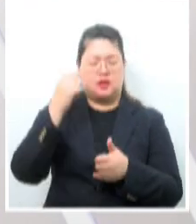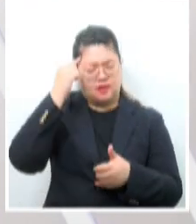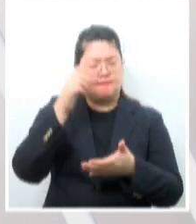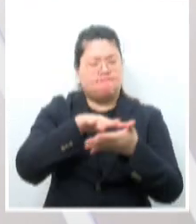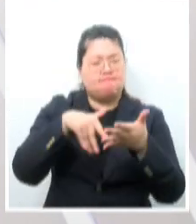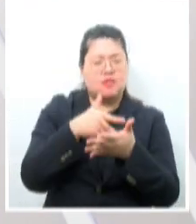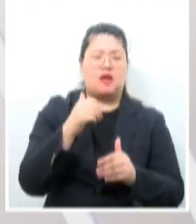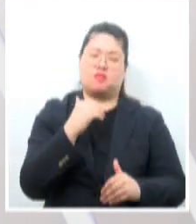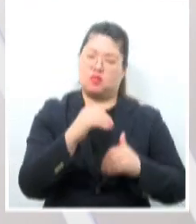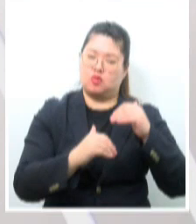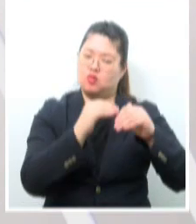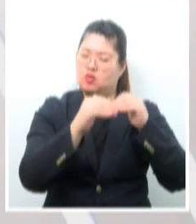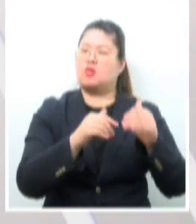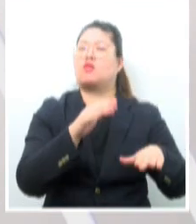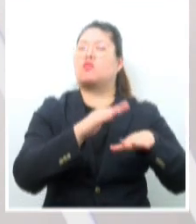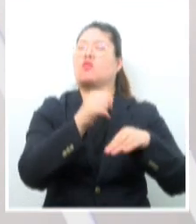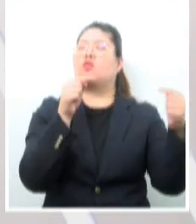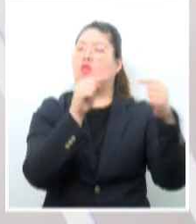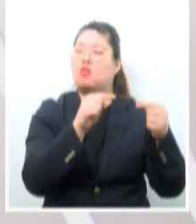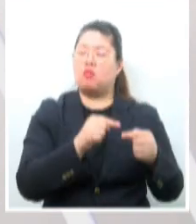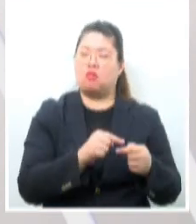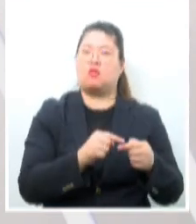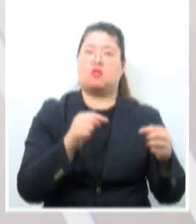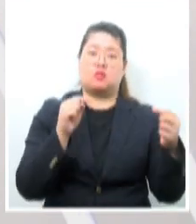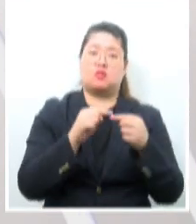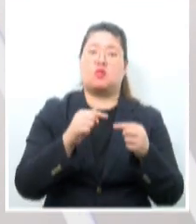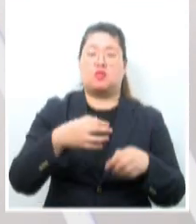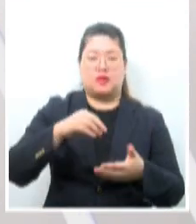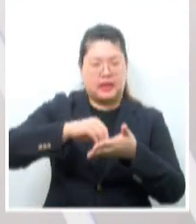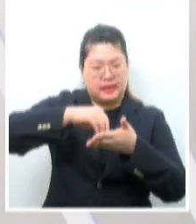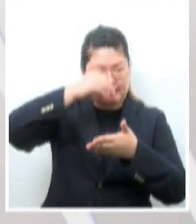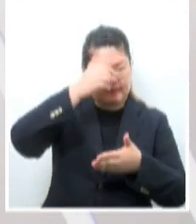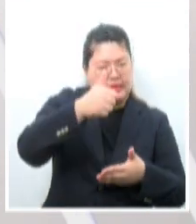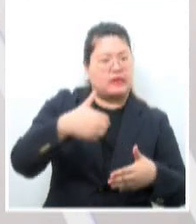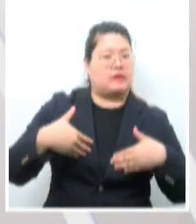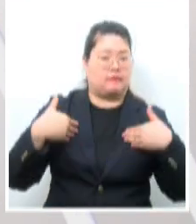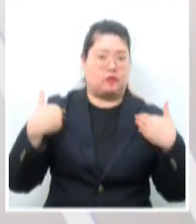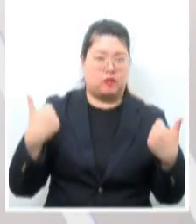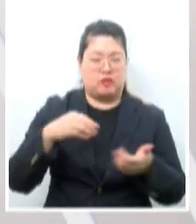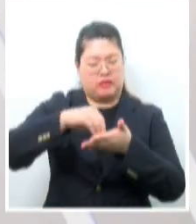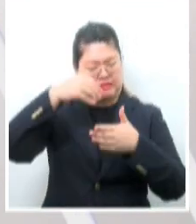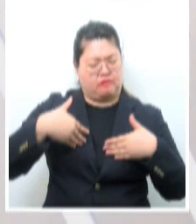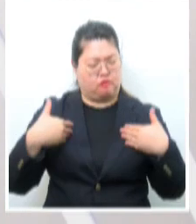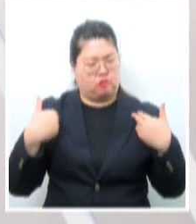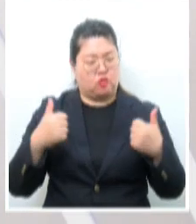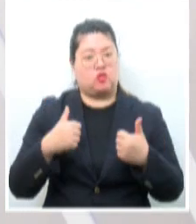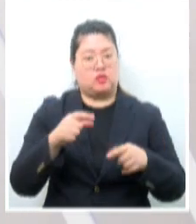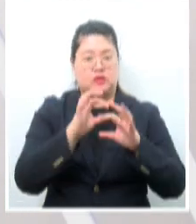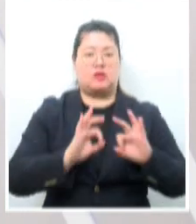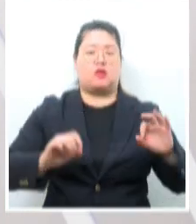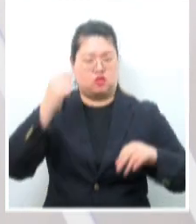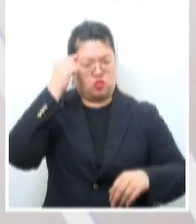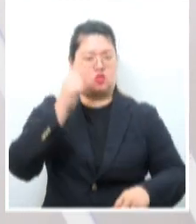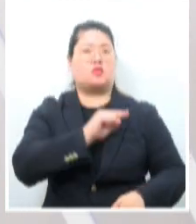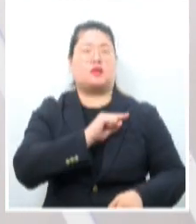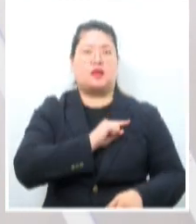องตามความสนใจทางความถนัดนะคะแล้วก็สอดคล้องกับเรื่องของการเรียนดีมีความสุขค่ะเราจะเรียนดีมีความสุขได้เราต้องรู้จักตัวเองด้วยนะคะ